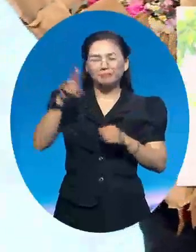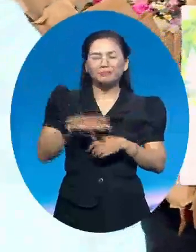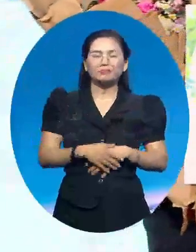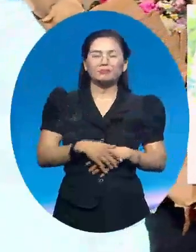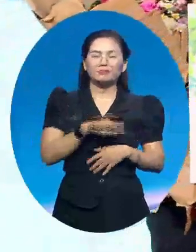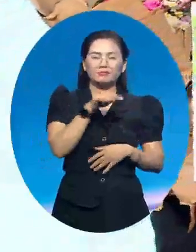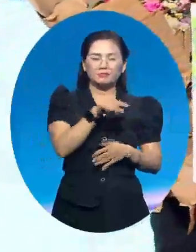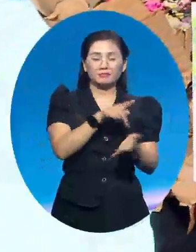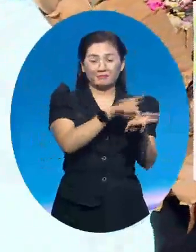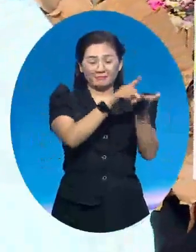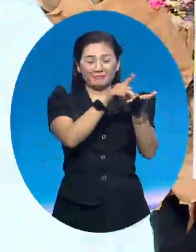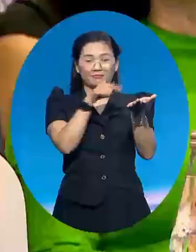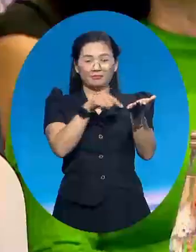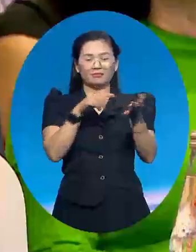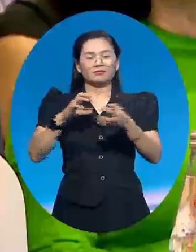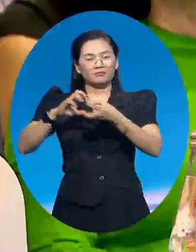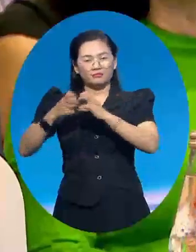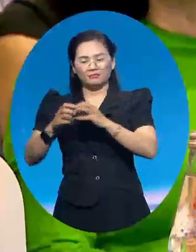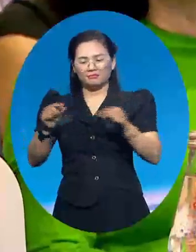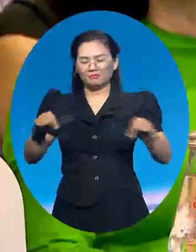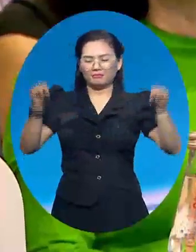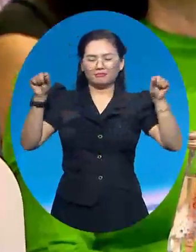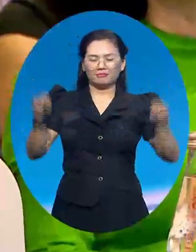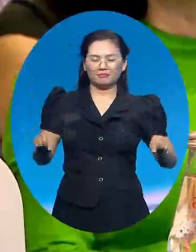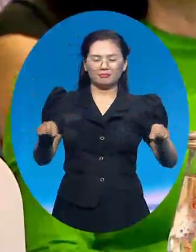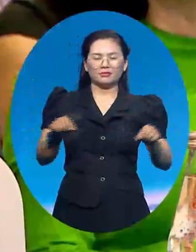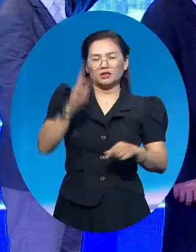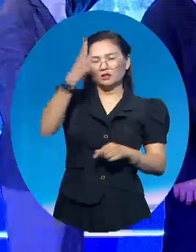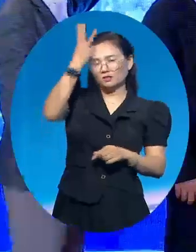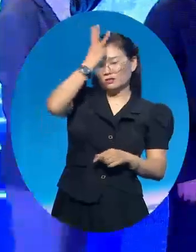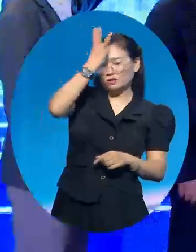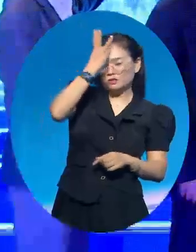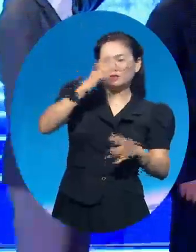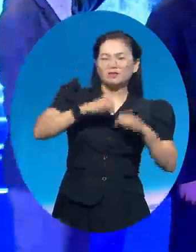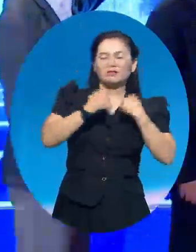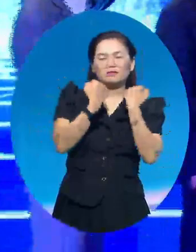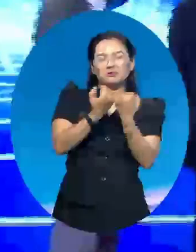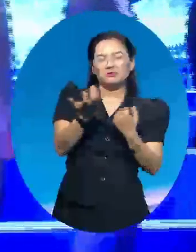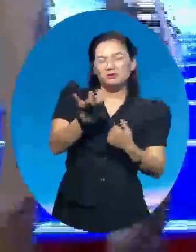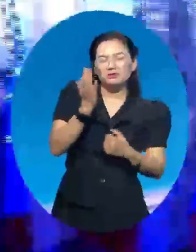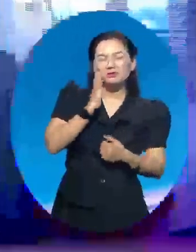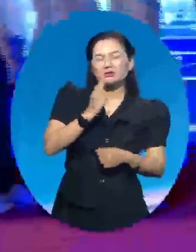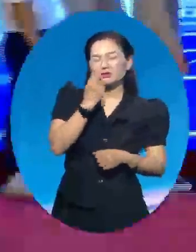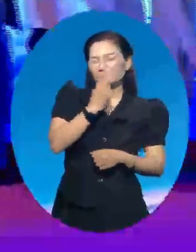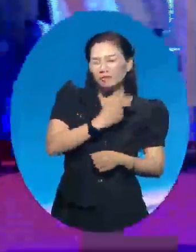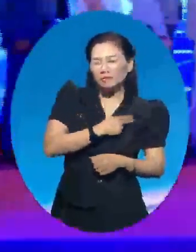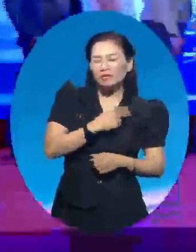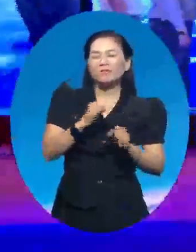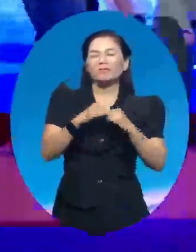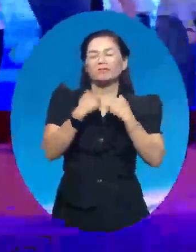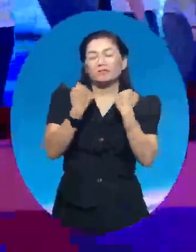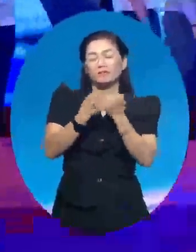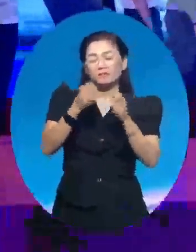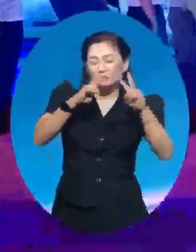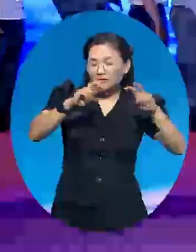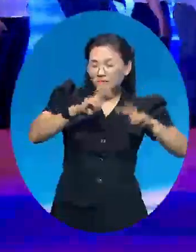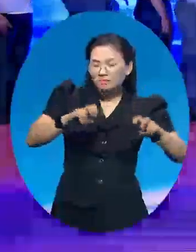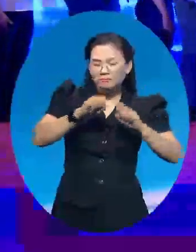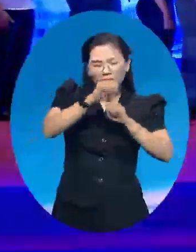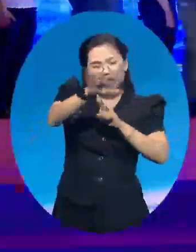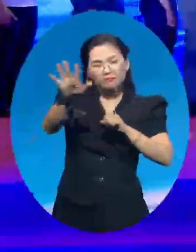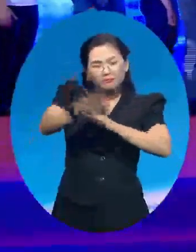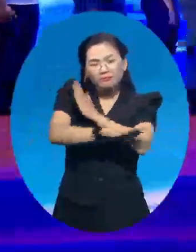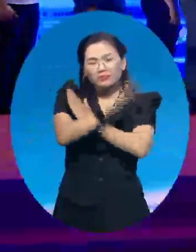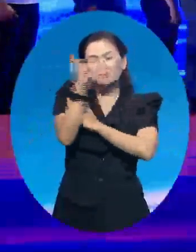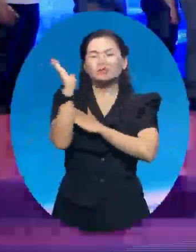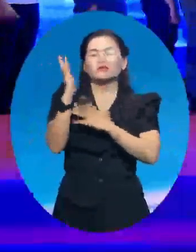kiện, CCTPA đã ký kết hợp tác với Trung ương Hội Nước sạch và Môi trường Việt Nam, Viện Nghiên cứu Truyền thông Phát triển, các đơn vị nghiên cứu khoa